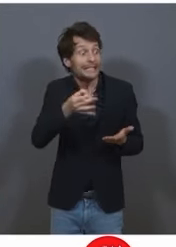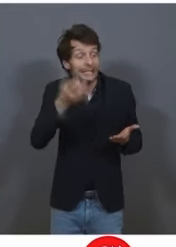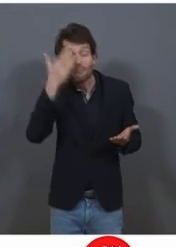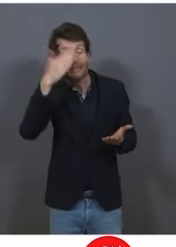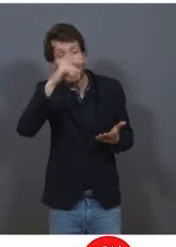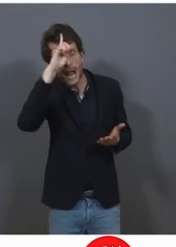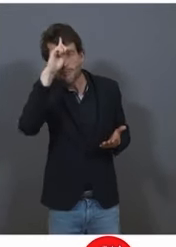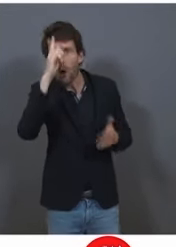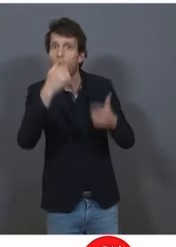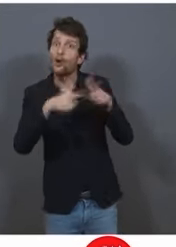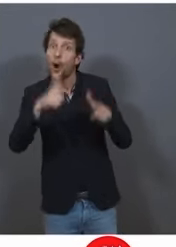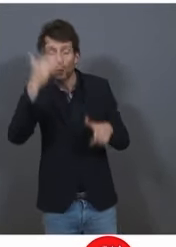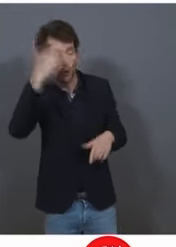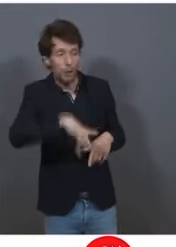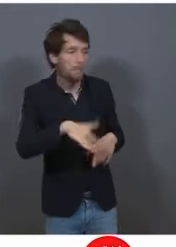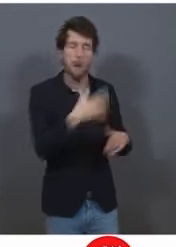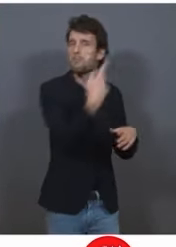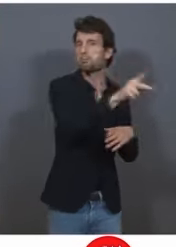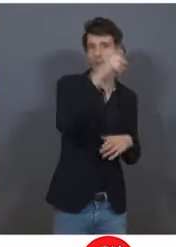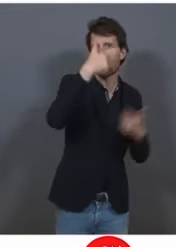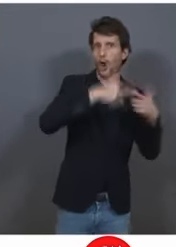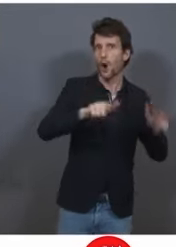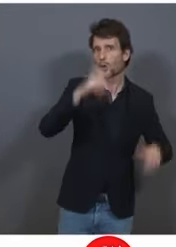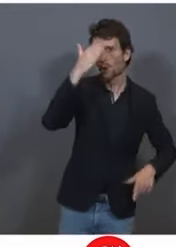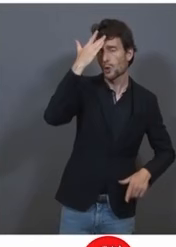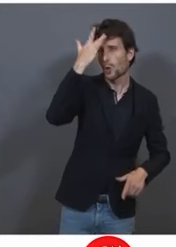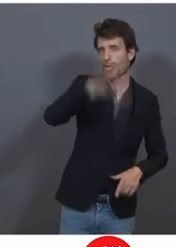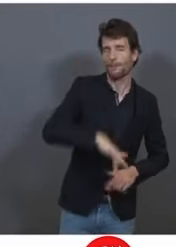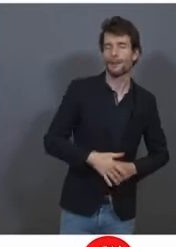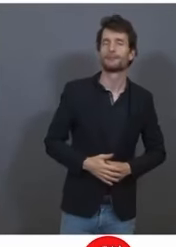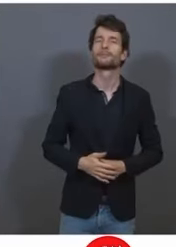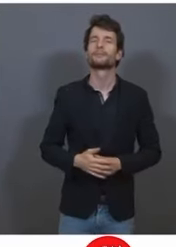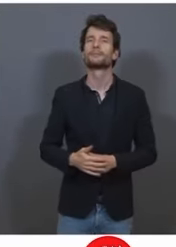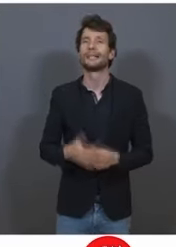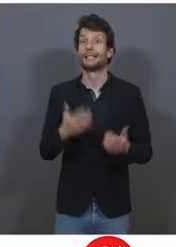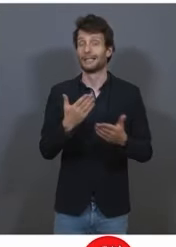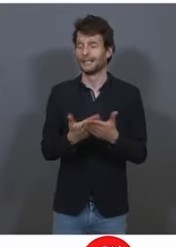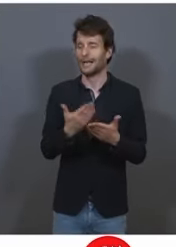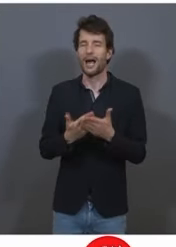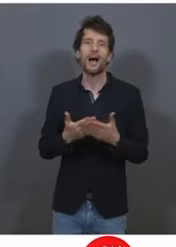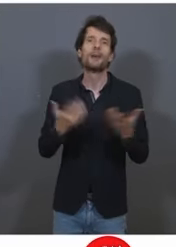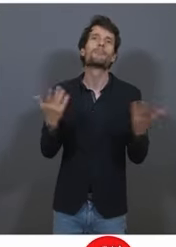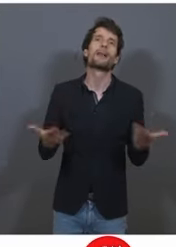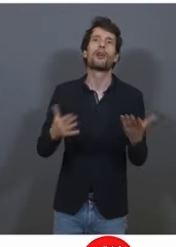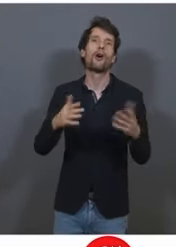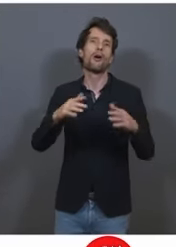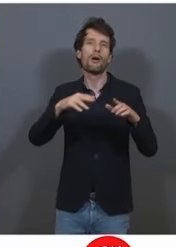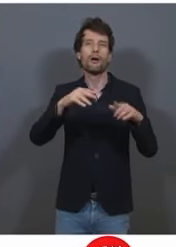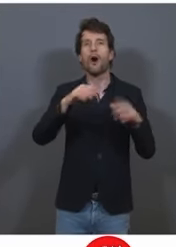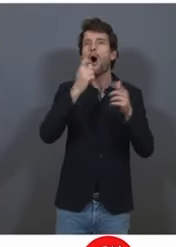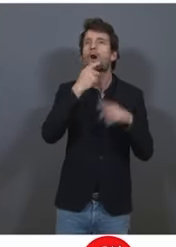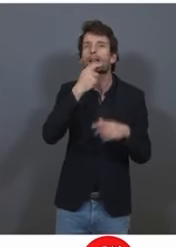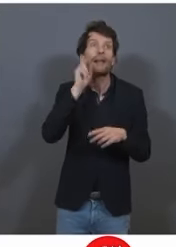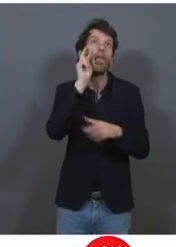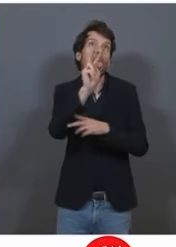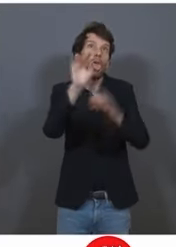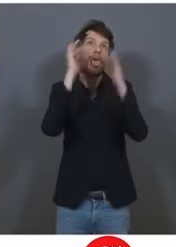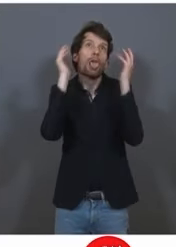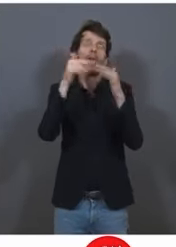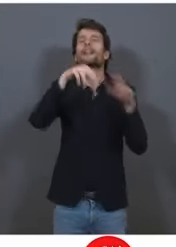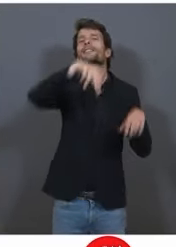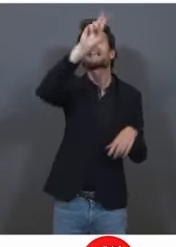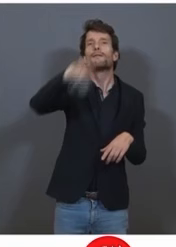où l'anglo-américain familier devient la seconde langue de notre jeunesse abreuvée par Netflix, au point qu'elle n'est plus étrangère